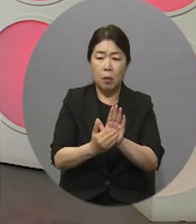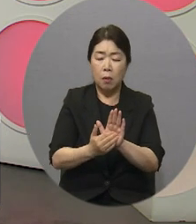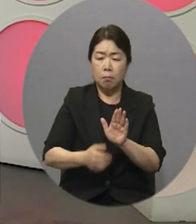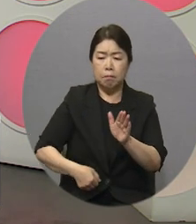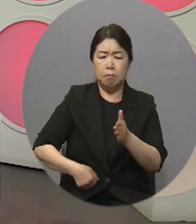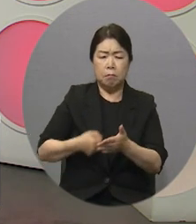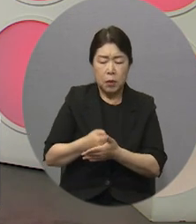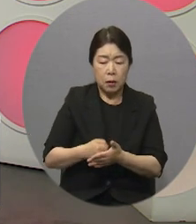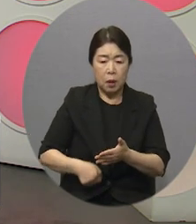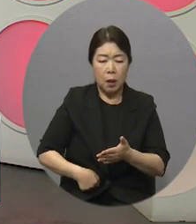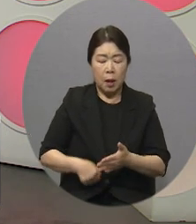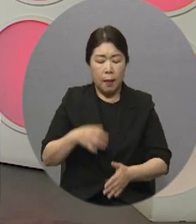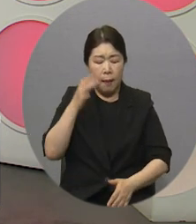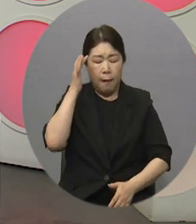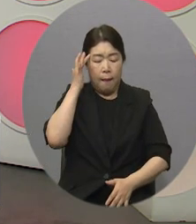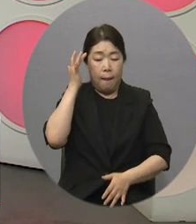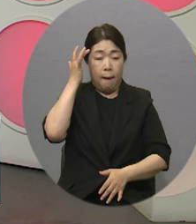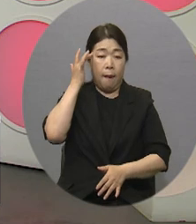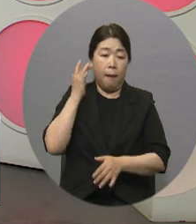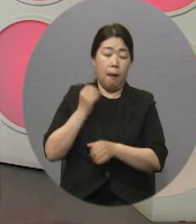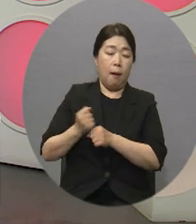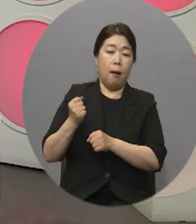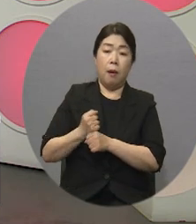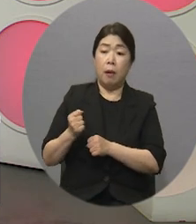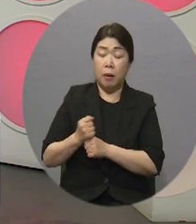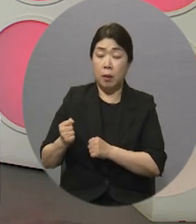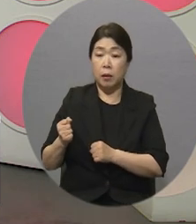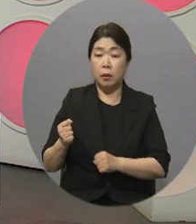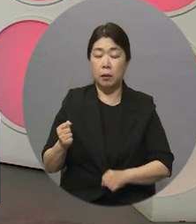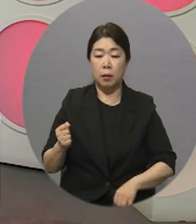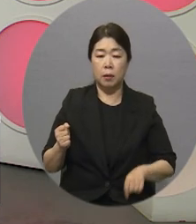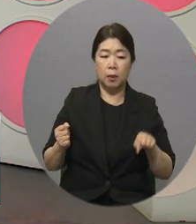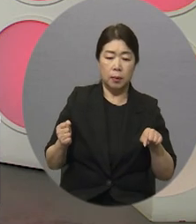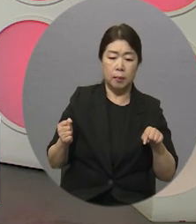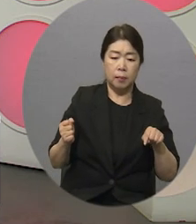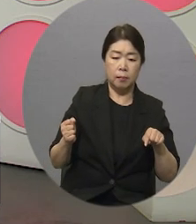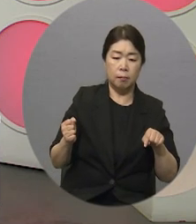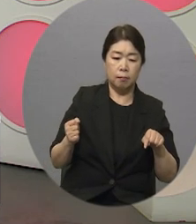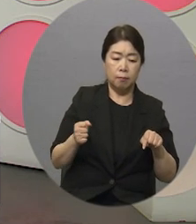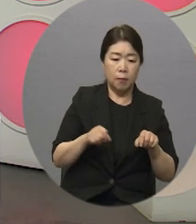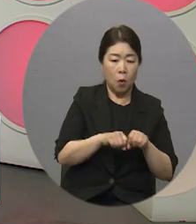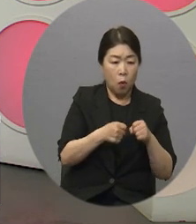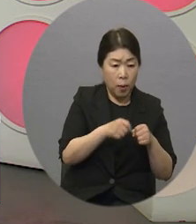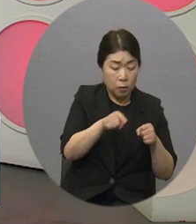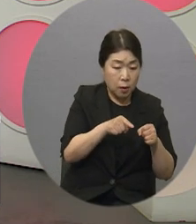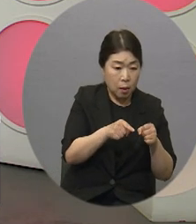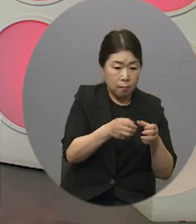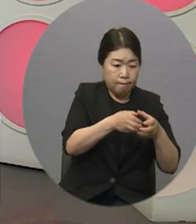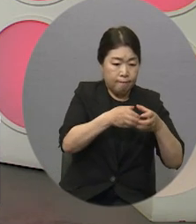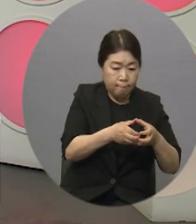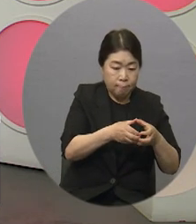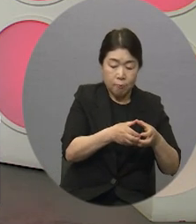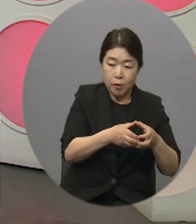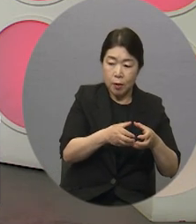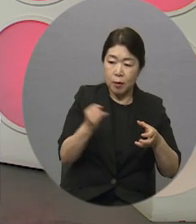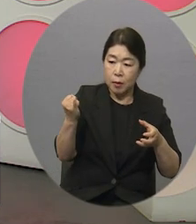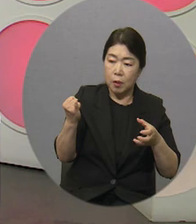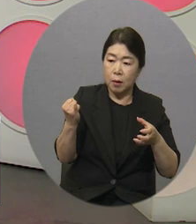없는지 아주 곤혹스러운 표정으로 머뭇거리자 제가 고른 고구마 중 제일 실한 것을 아주머니